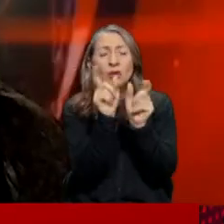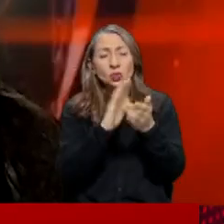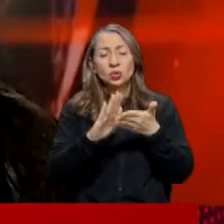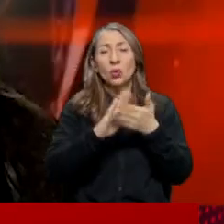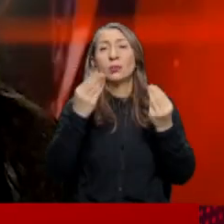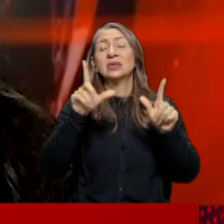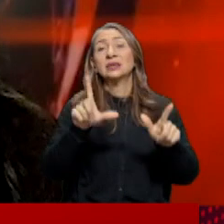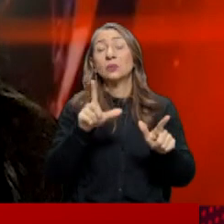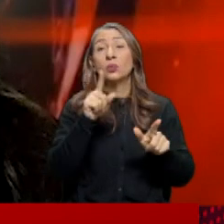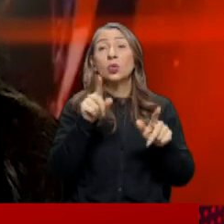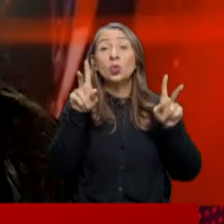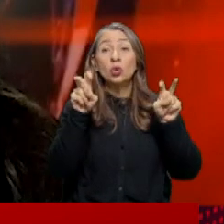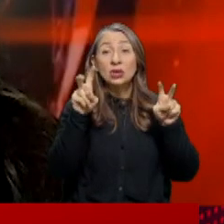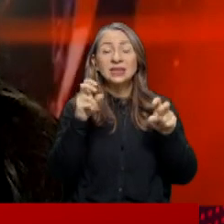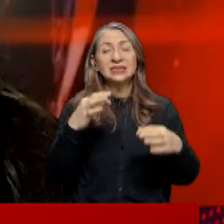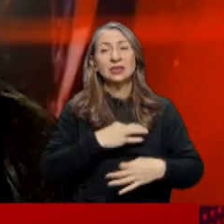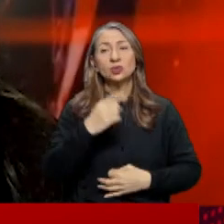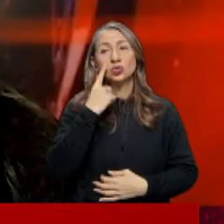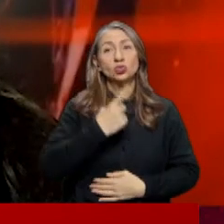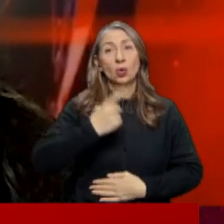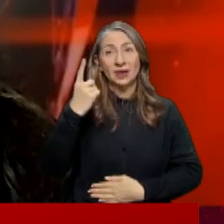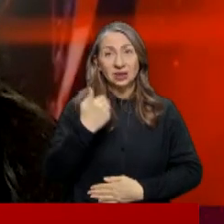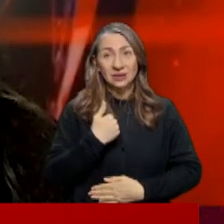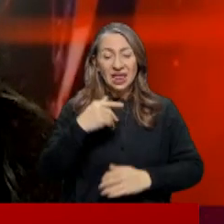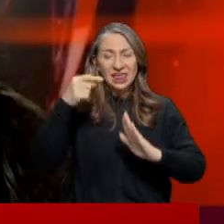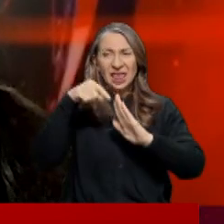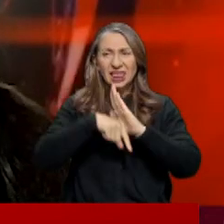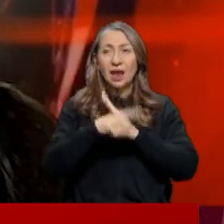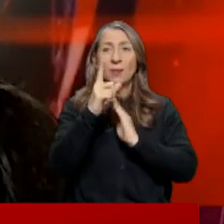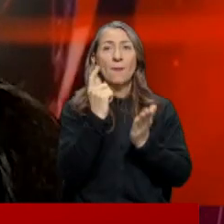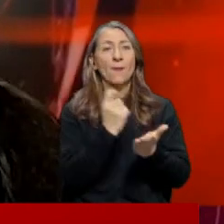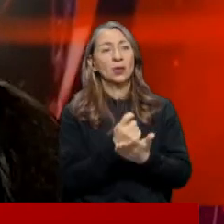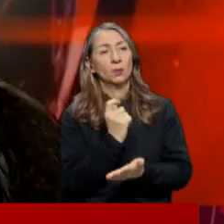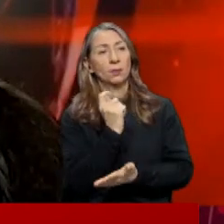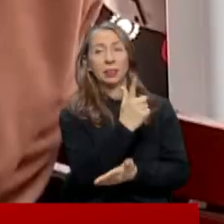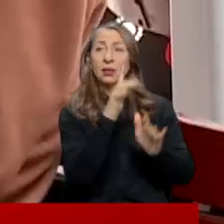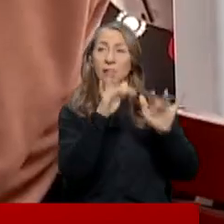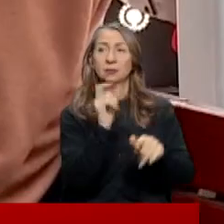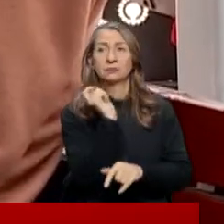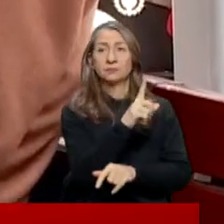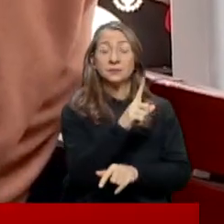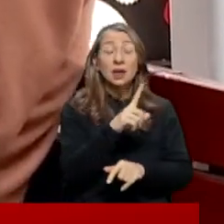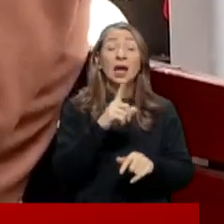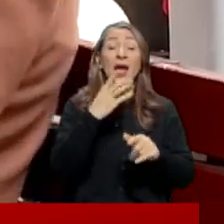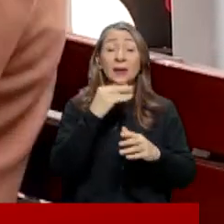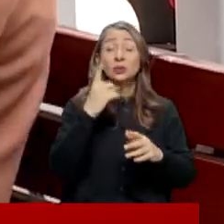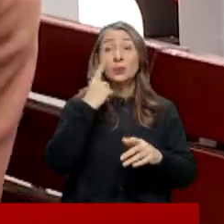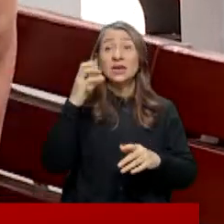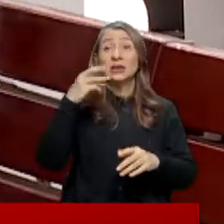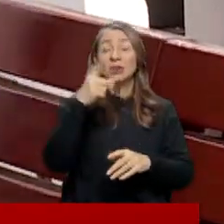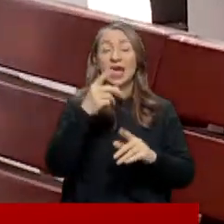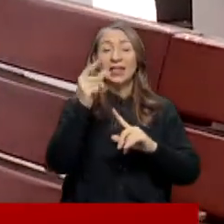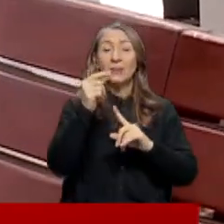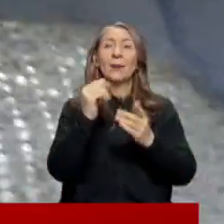düzeltilmesi gerekir. Bu konuda da Sayın Cumhurbaşkanımıza detaylı bir mektup yazdık. Emekliler Cumhurbaşkanı Erdoğan'a